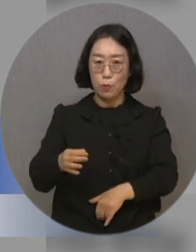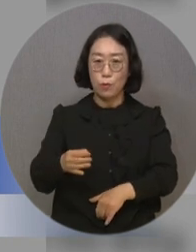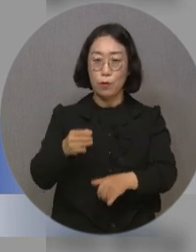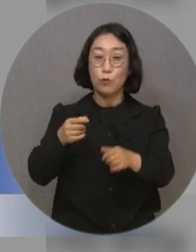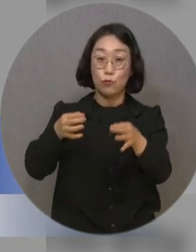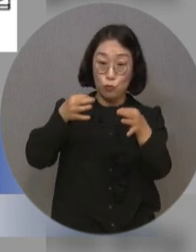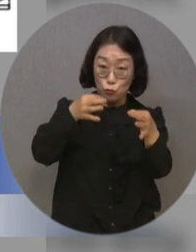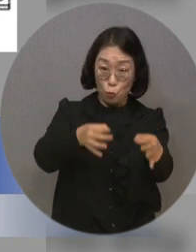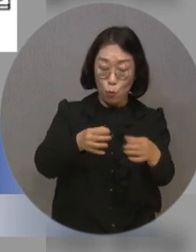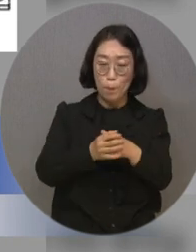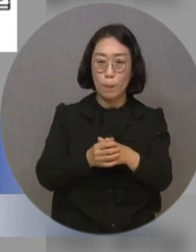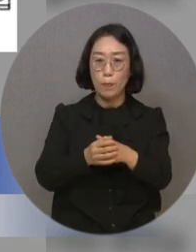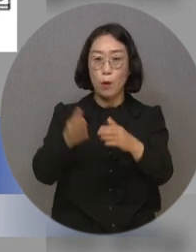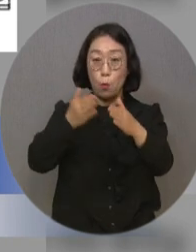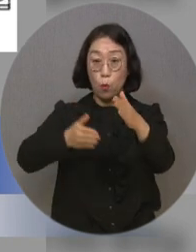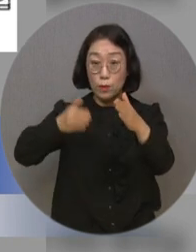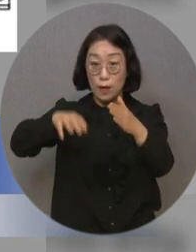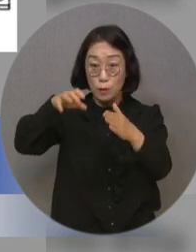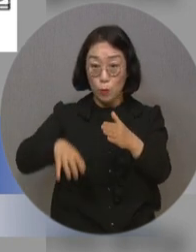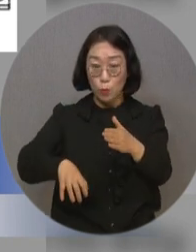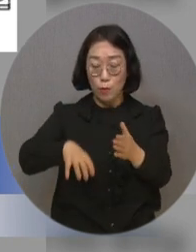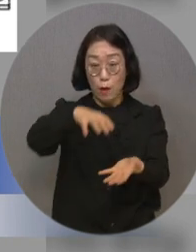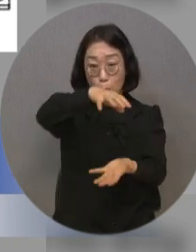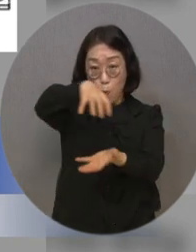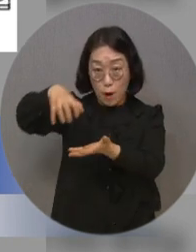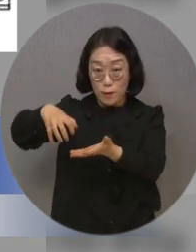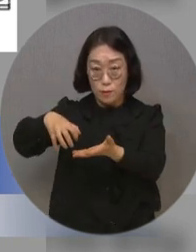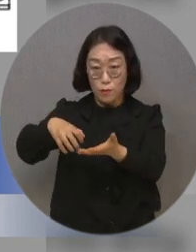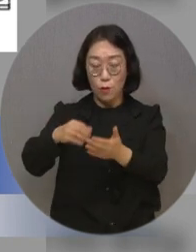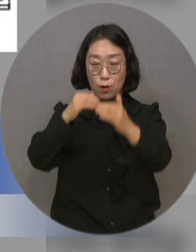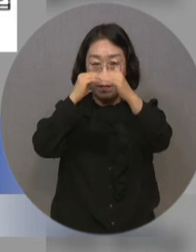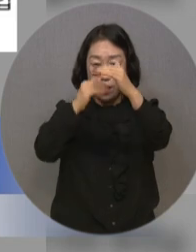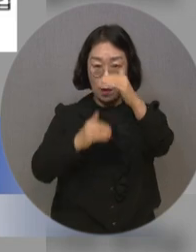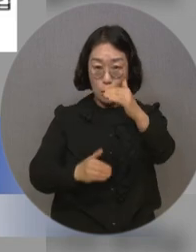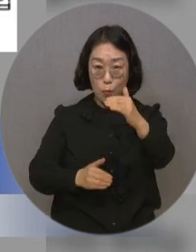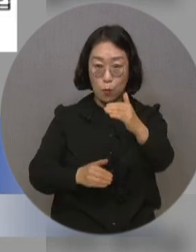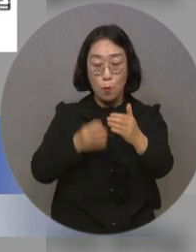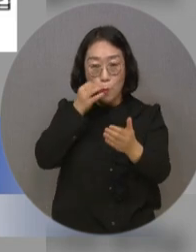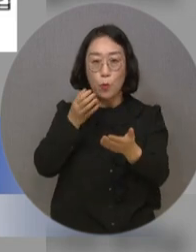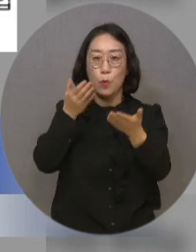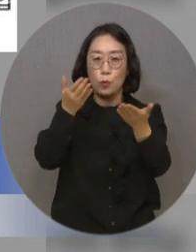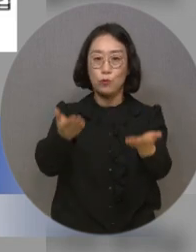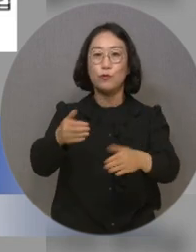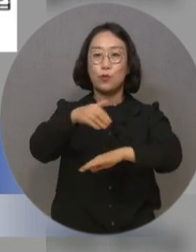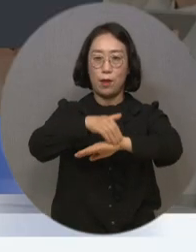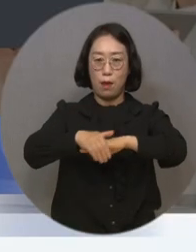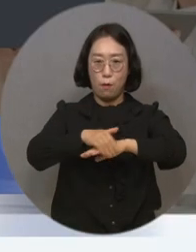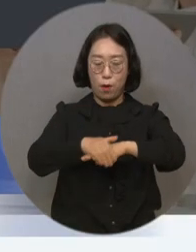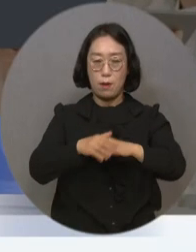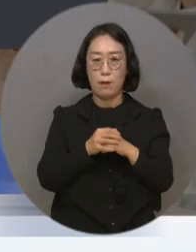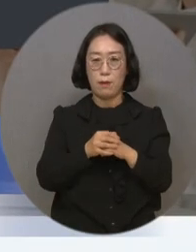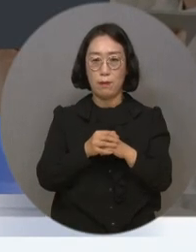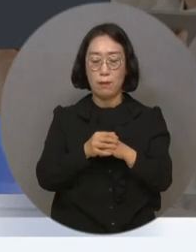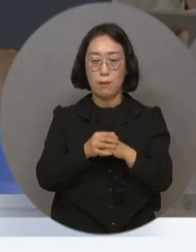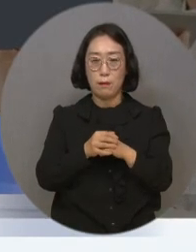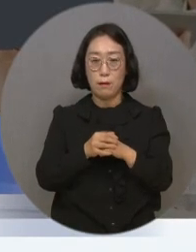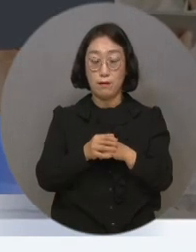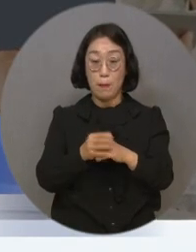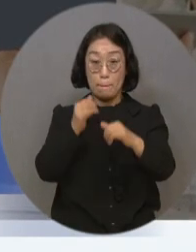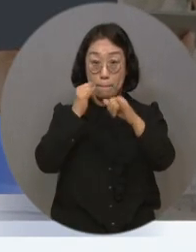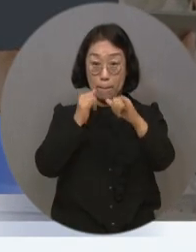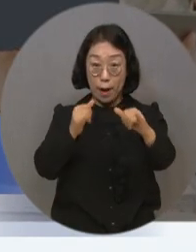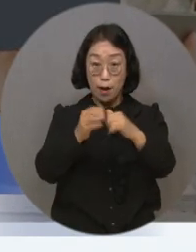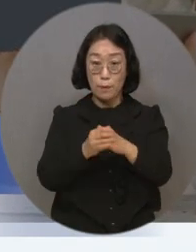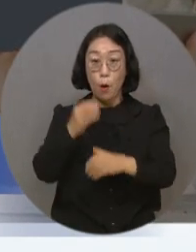수여되며 공단은 입상작을 주제로 한 작품집을 제작해 배포할 예정입니다 한편 입상작은